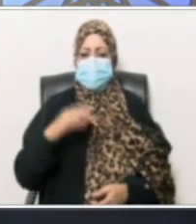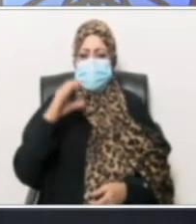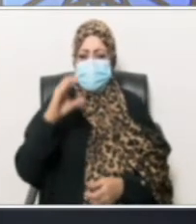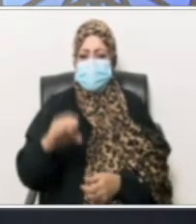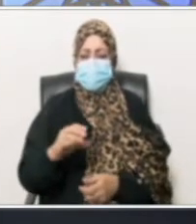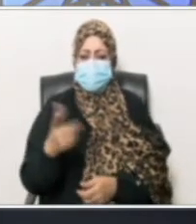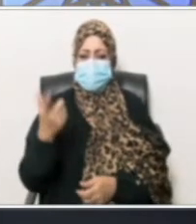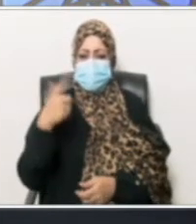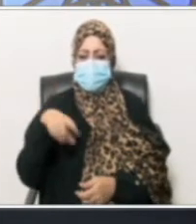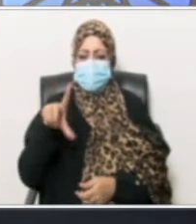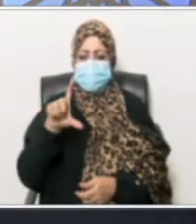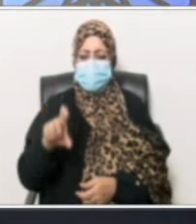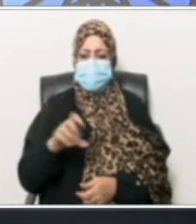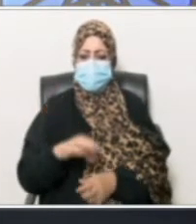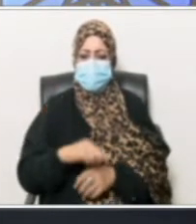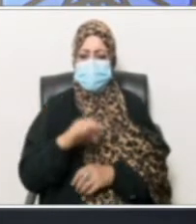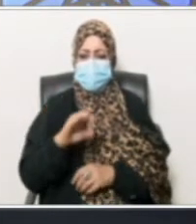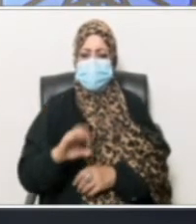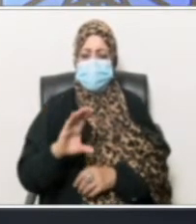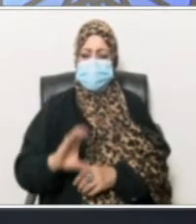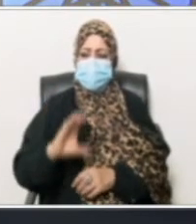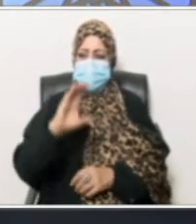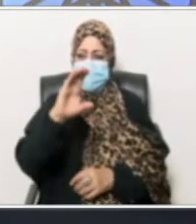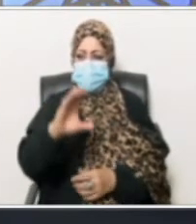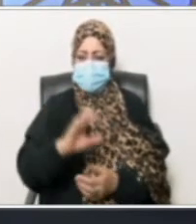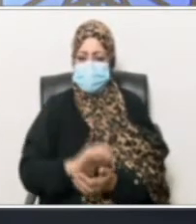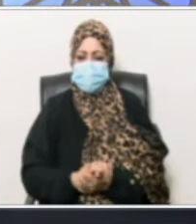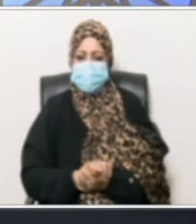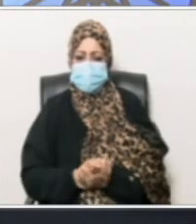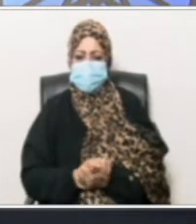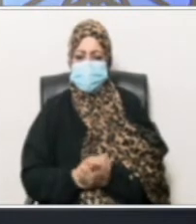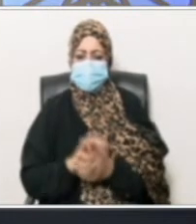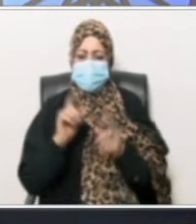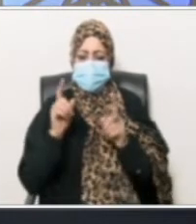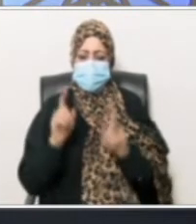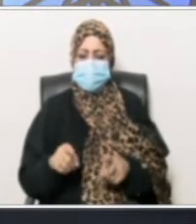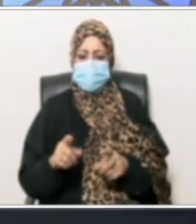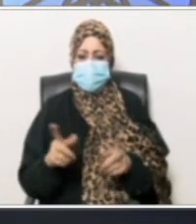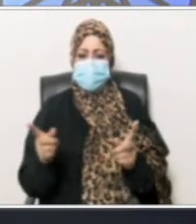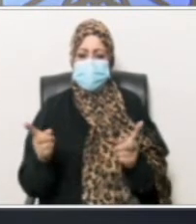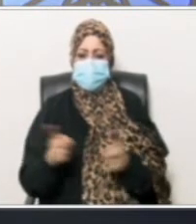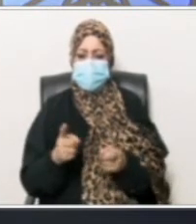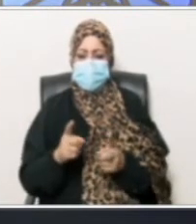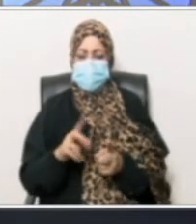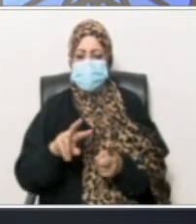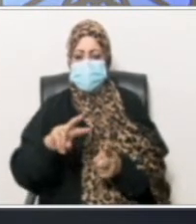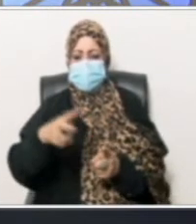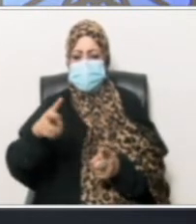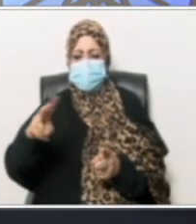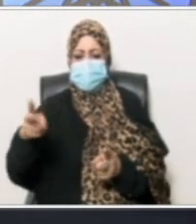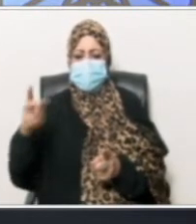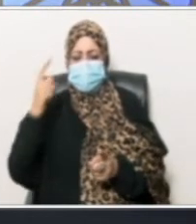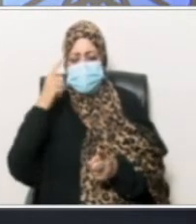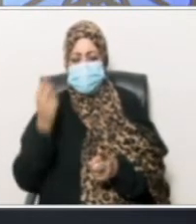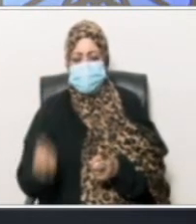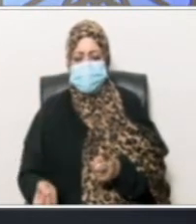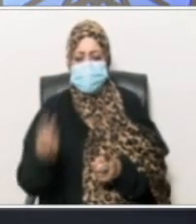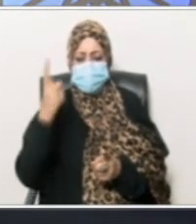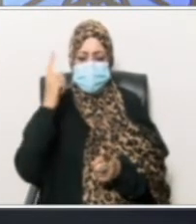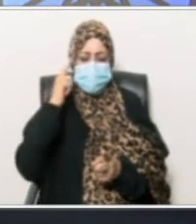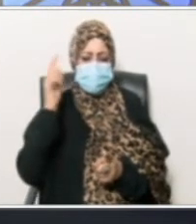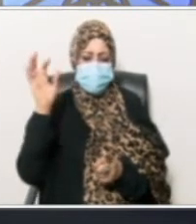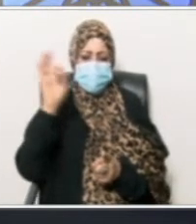التي يعني استمعت إليها أو لم تفهمها أو لم تكن واضحة، أو ما الذي قصده المفتي بذلك حفظه